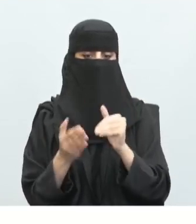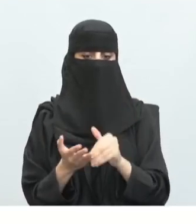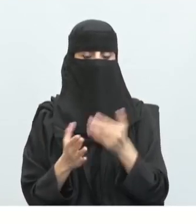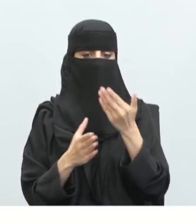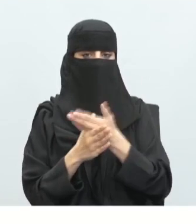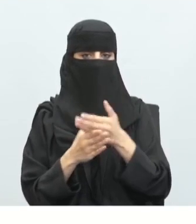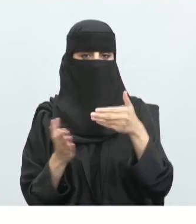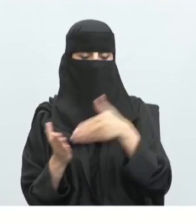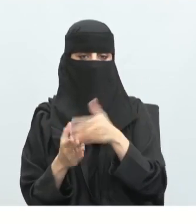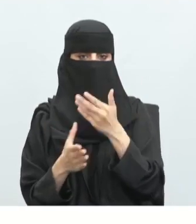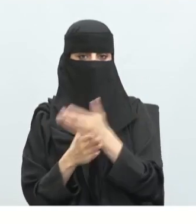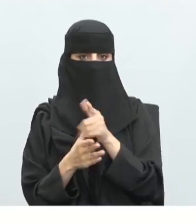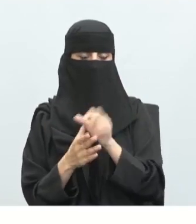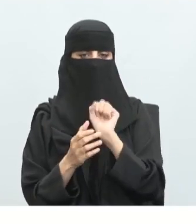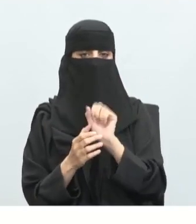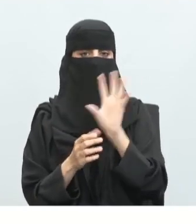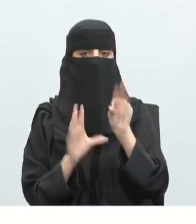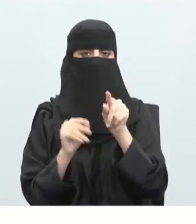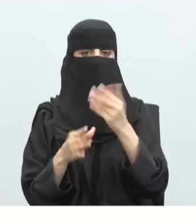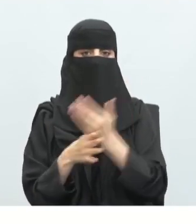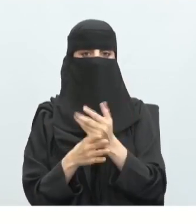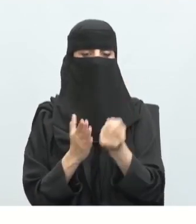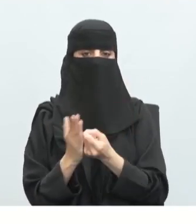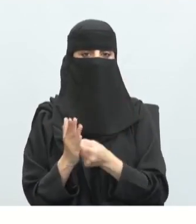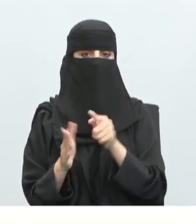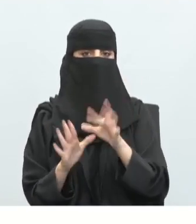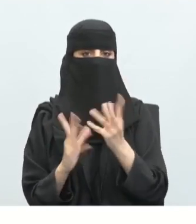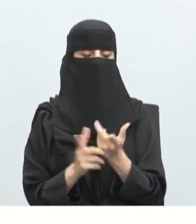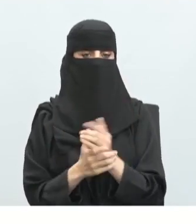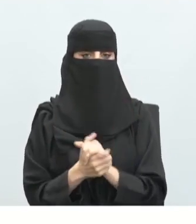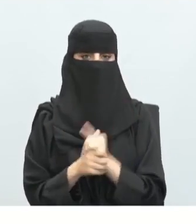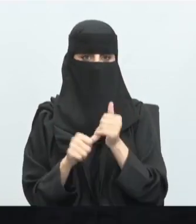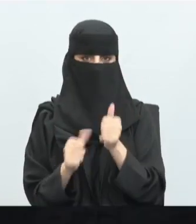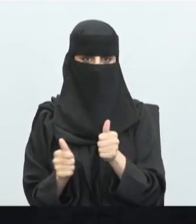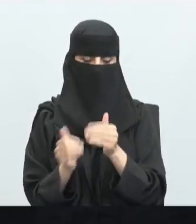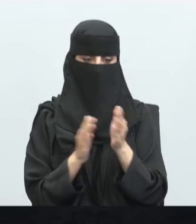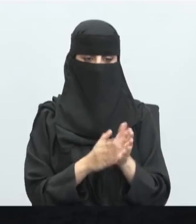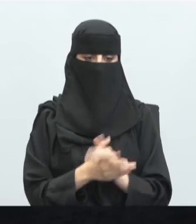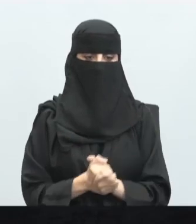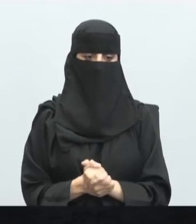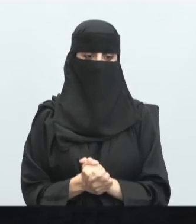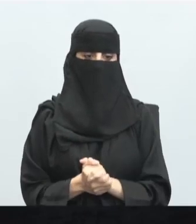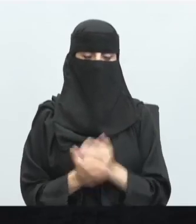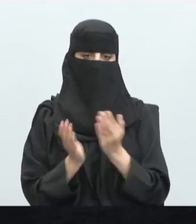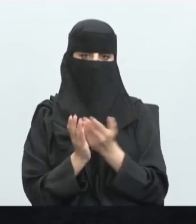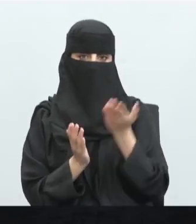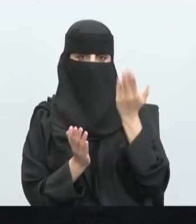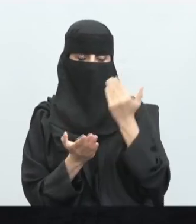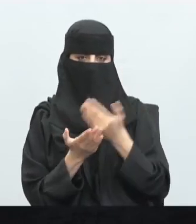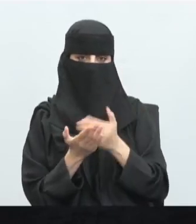العبره او المغزى من القصه سبق ان تحدثنا في درس